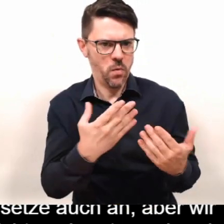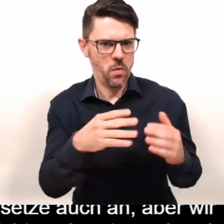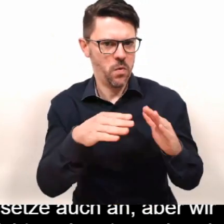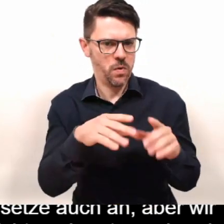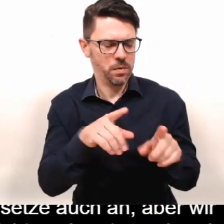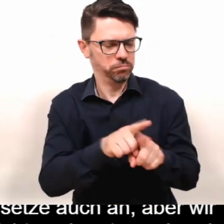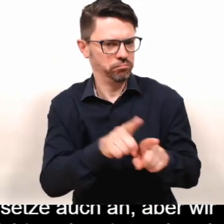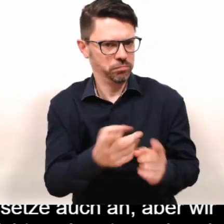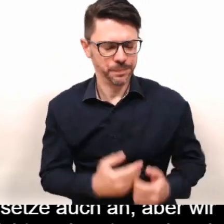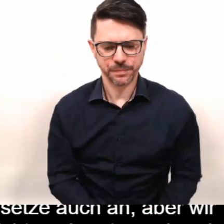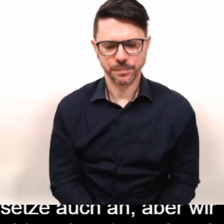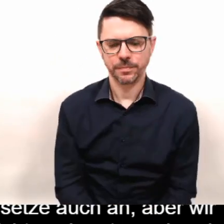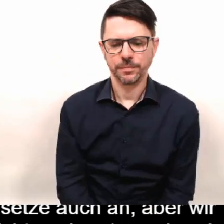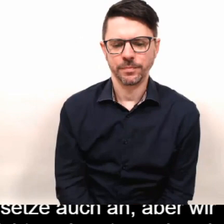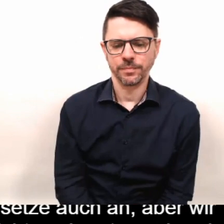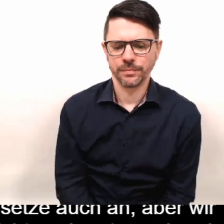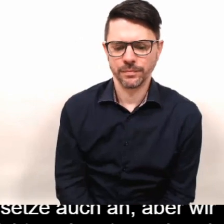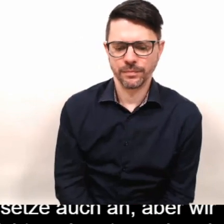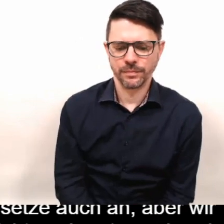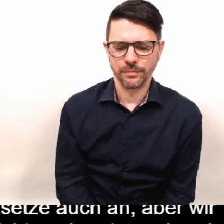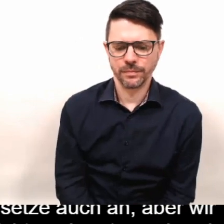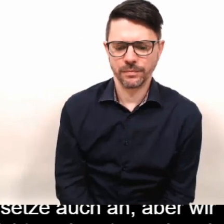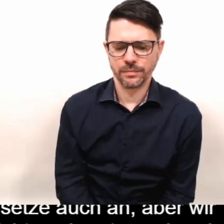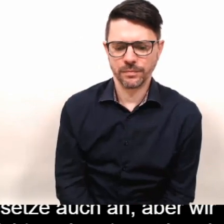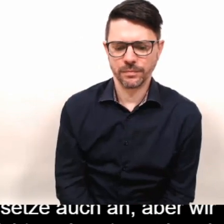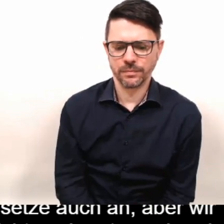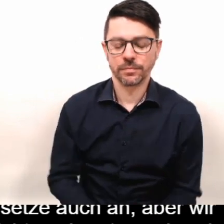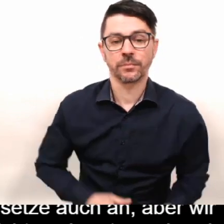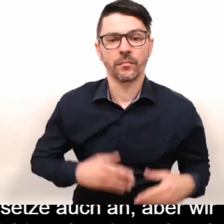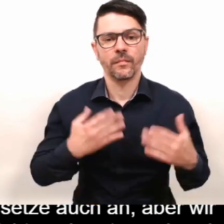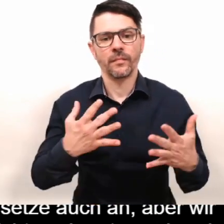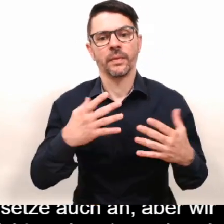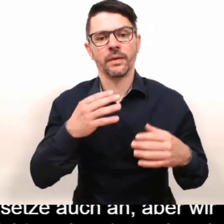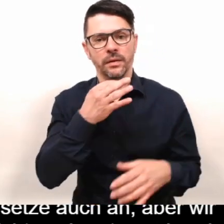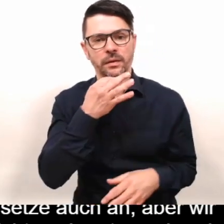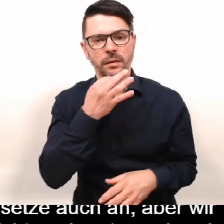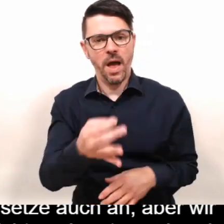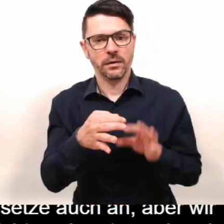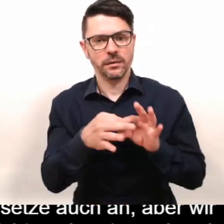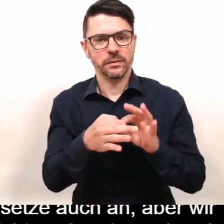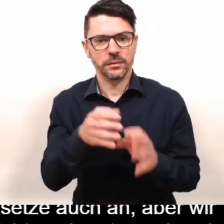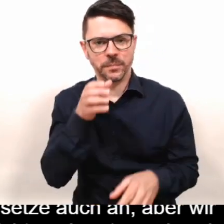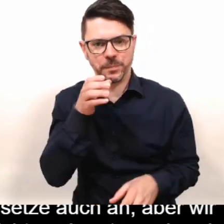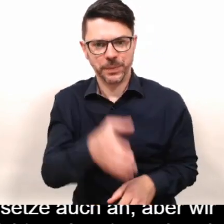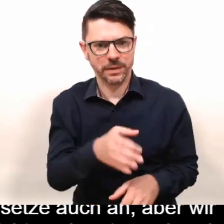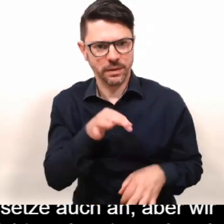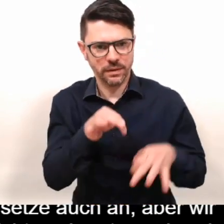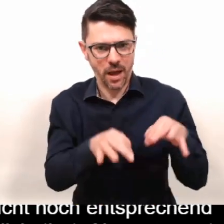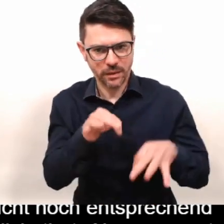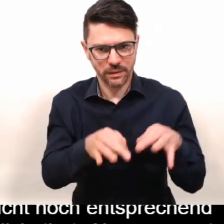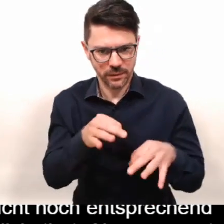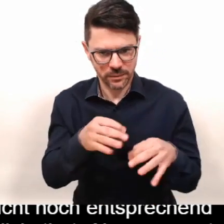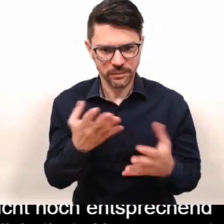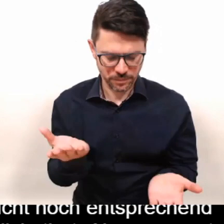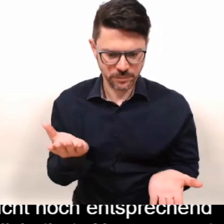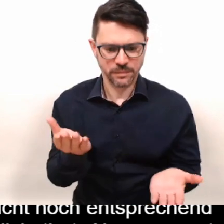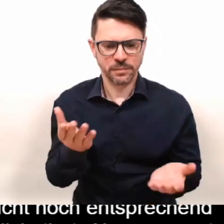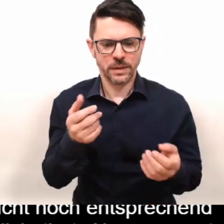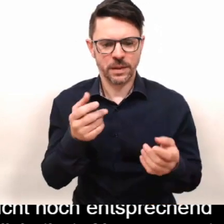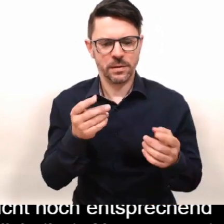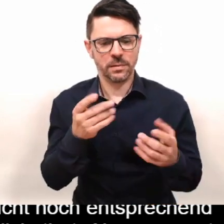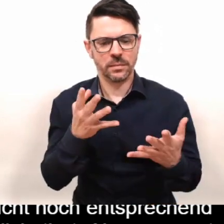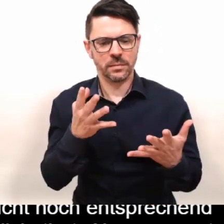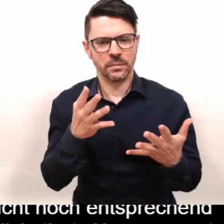in Bayern. Also zu der Frage, mit wem darf ich in den Biergarten oder eben in die Außengastronomie gehen, ist eins zu eins die